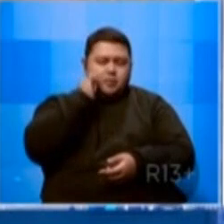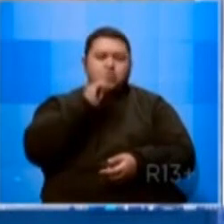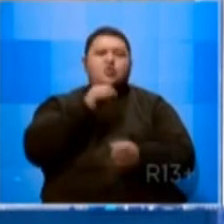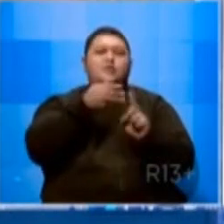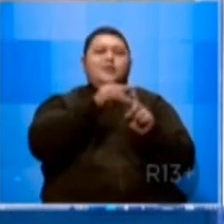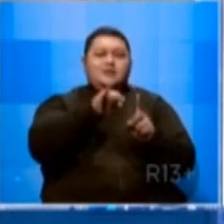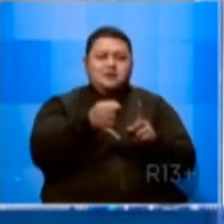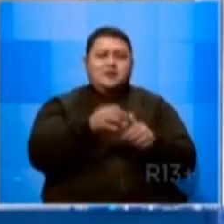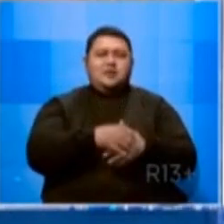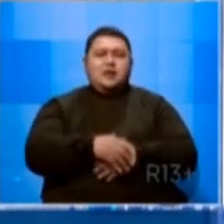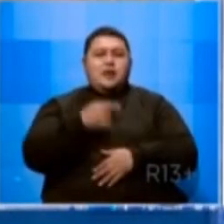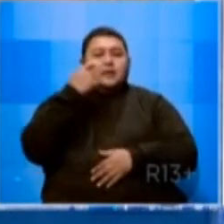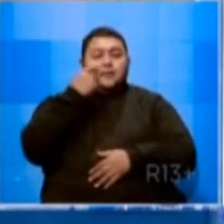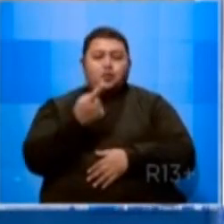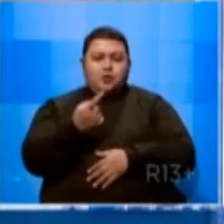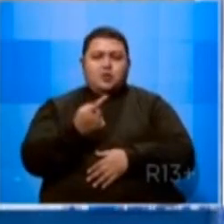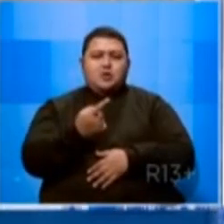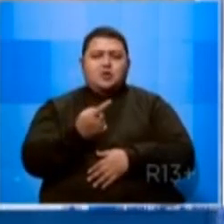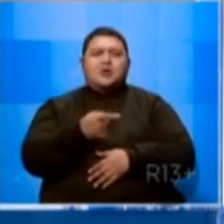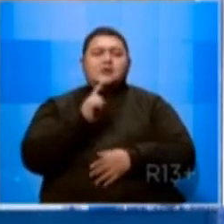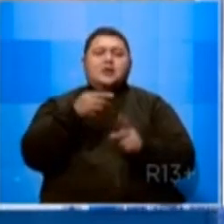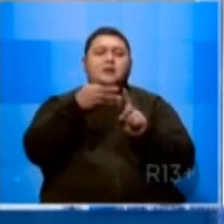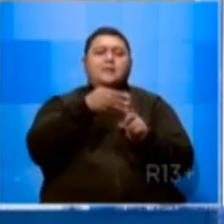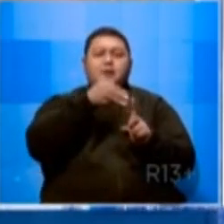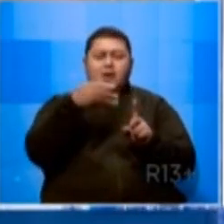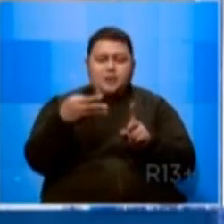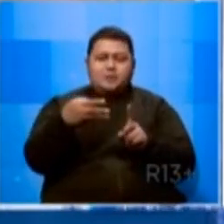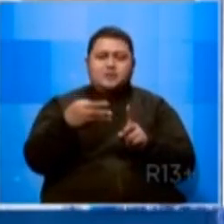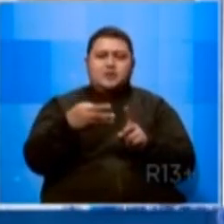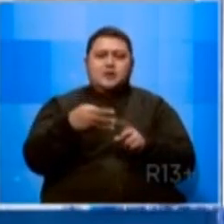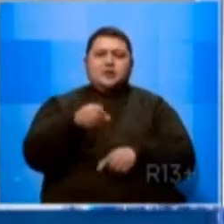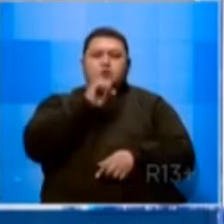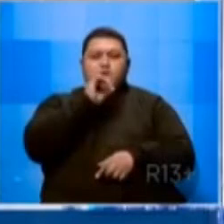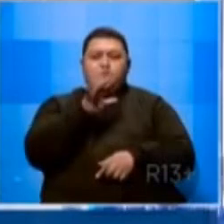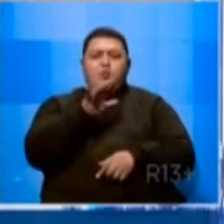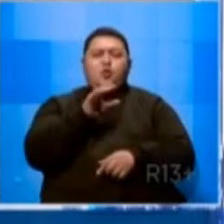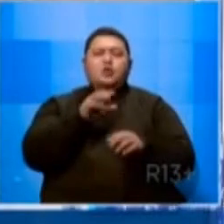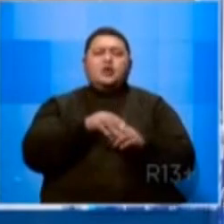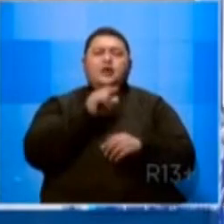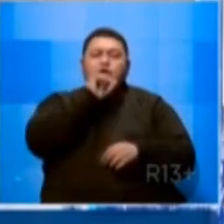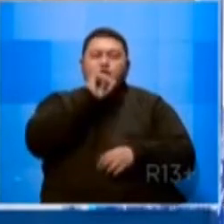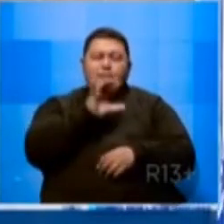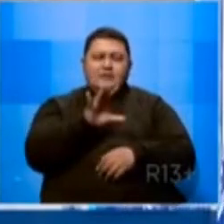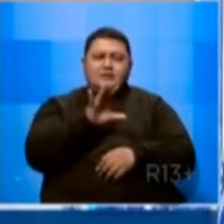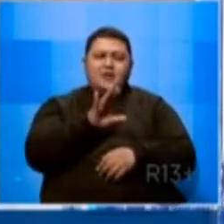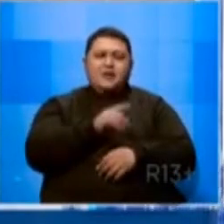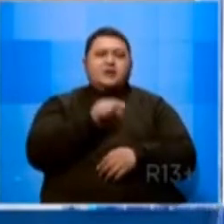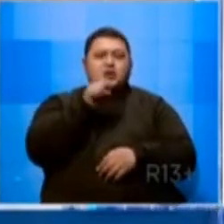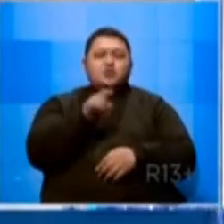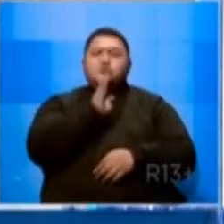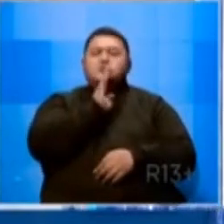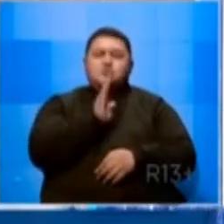Yosua terbukti sehingga berada eliaser dalam memberikan keterangannya Dia memberikan keterangan